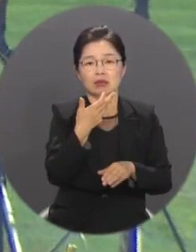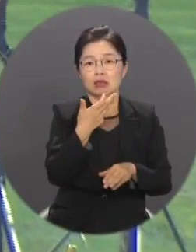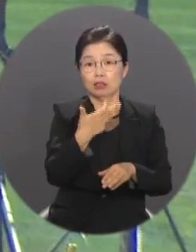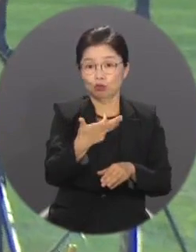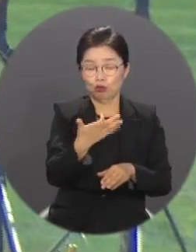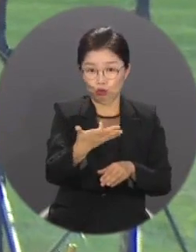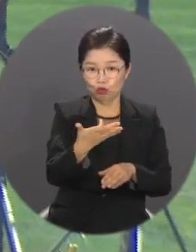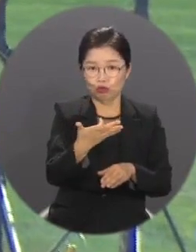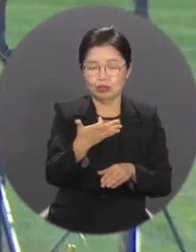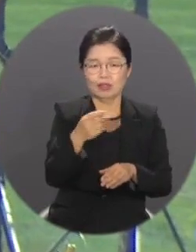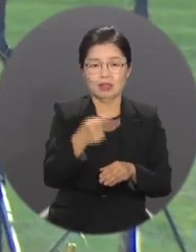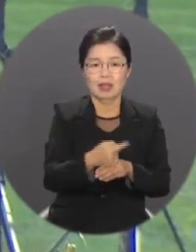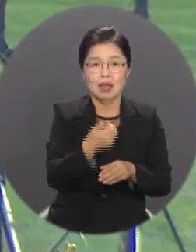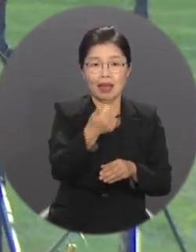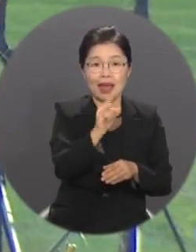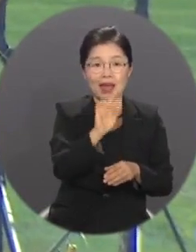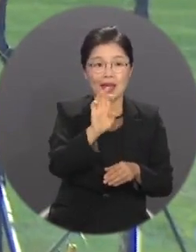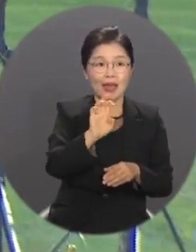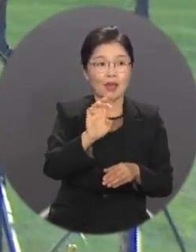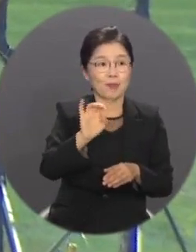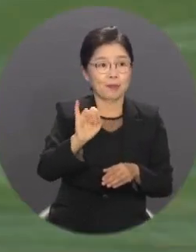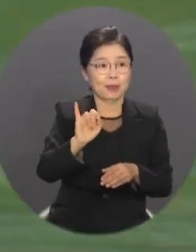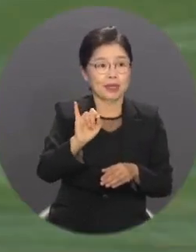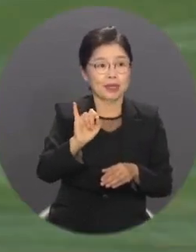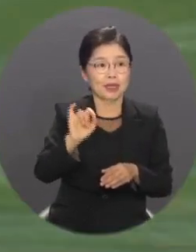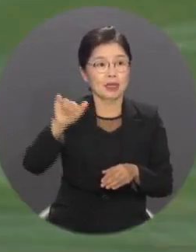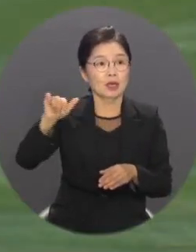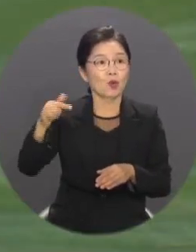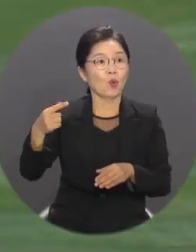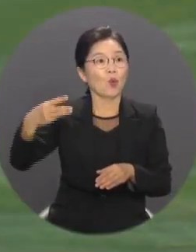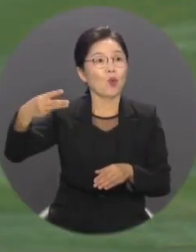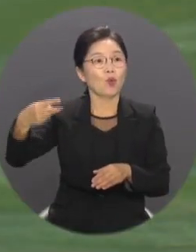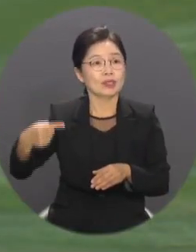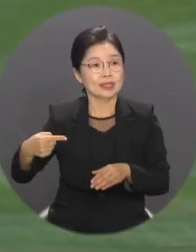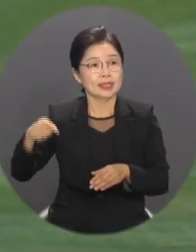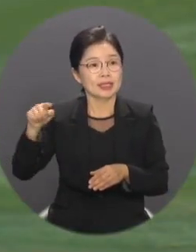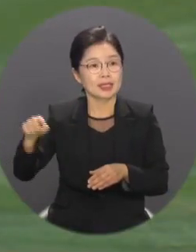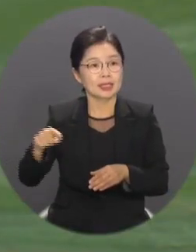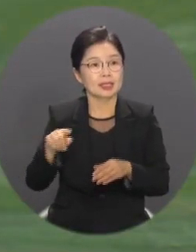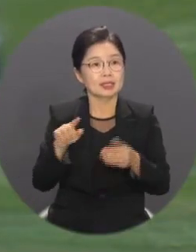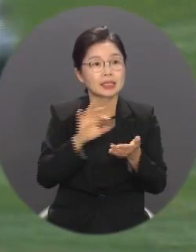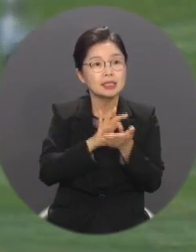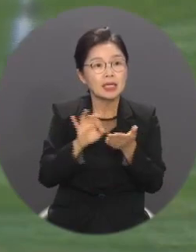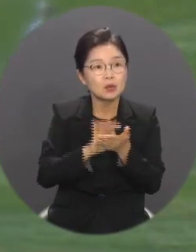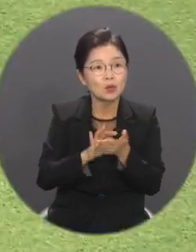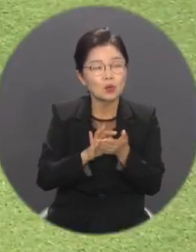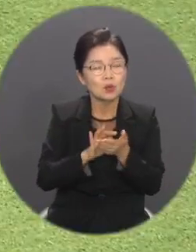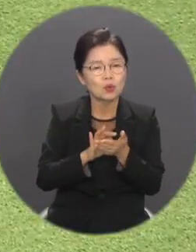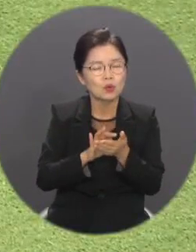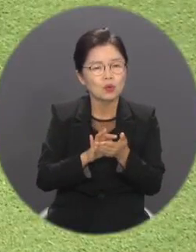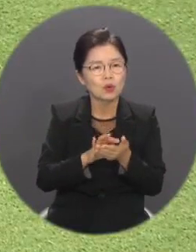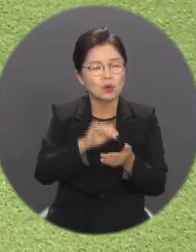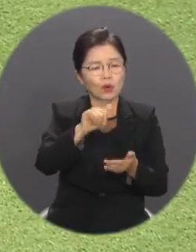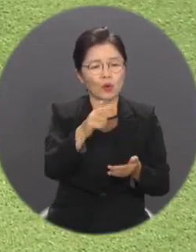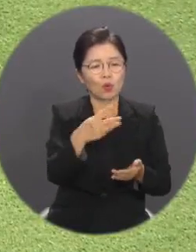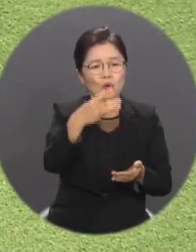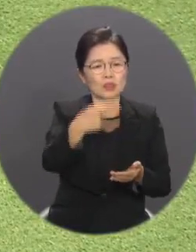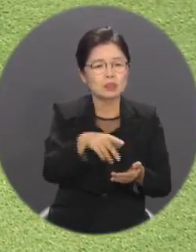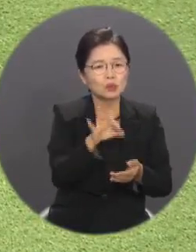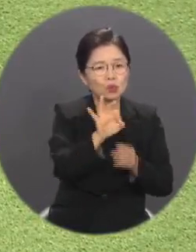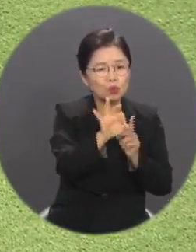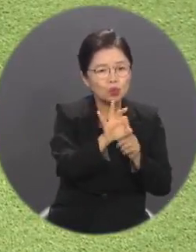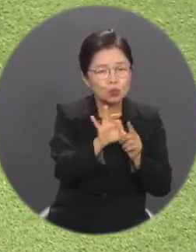해피니스 골프장과 골드레이크 골 프 장 2 치렀던 불 값은 톤당 73 원 그런데 골드레이크 가 내는 물